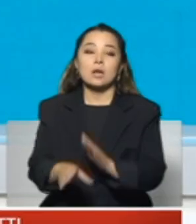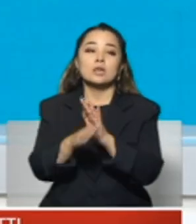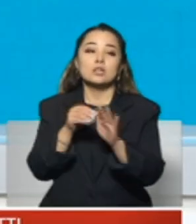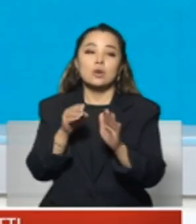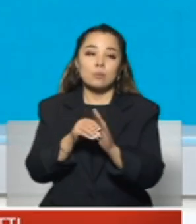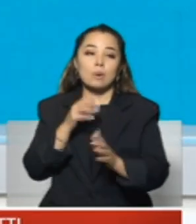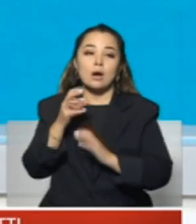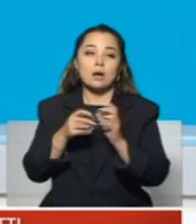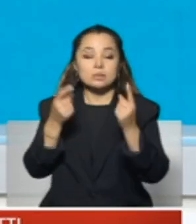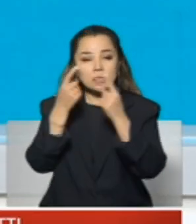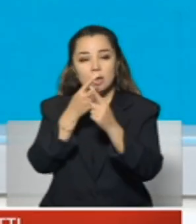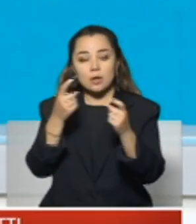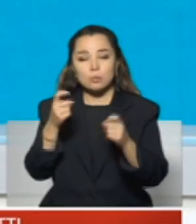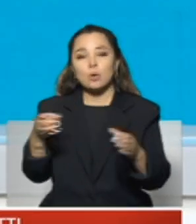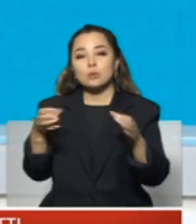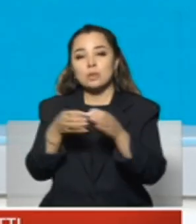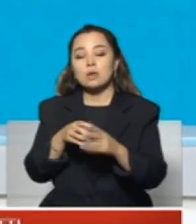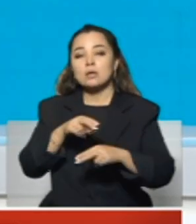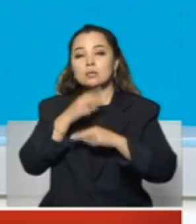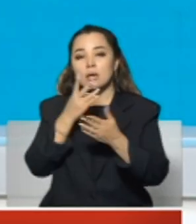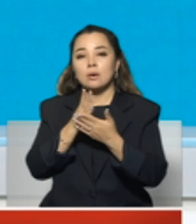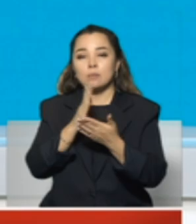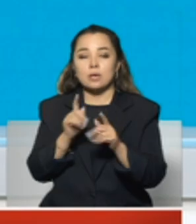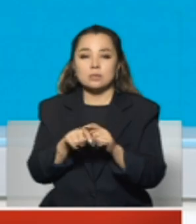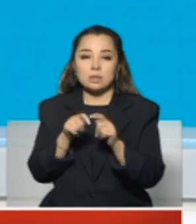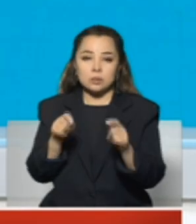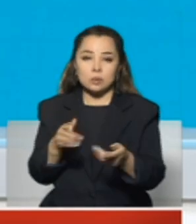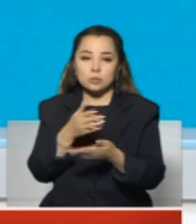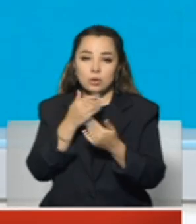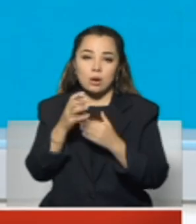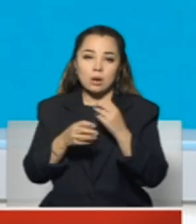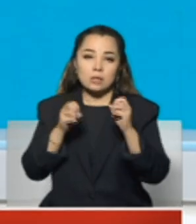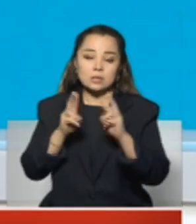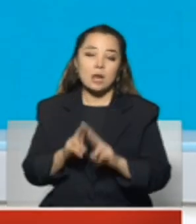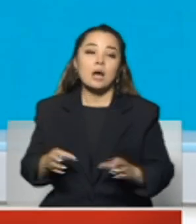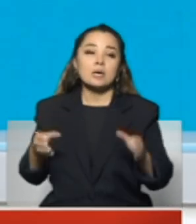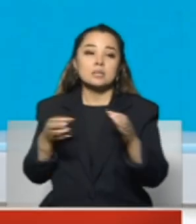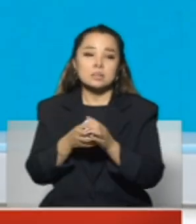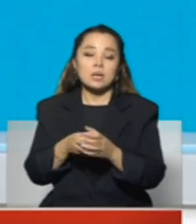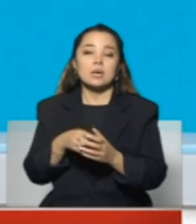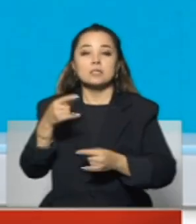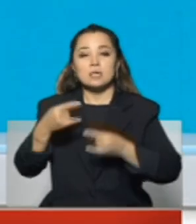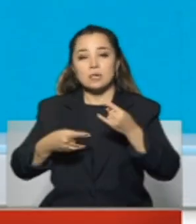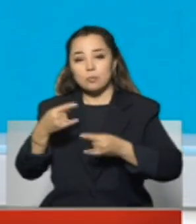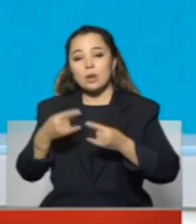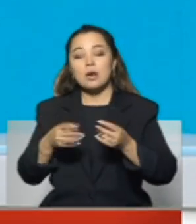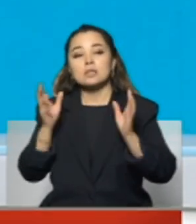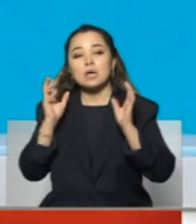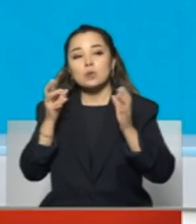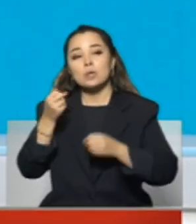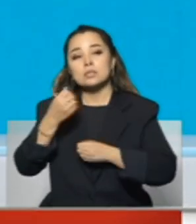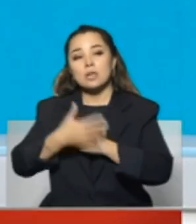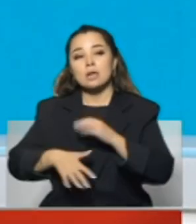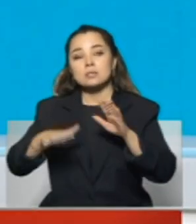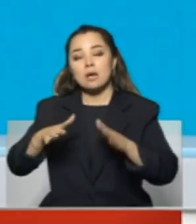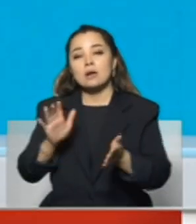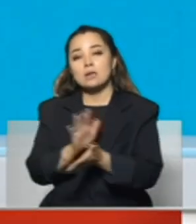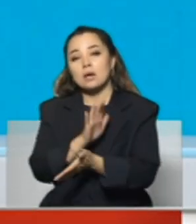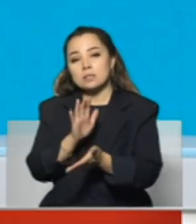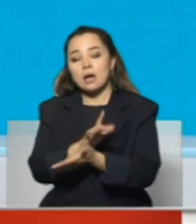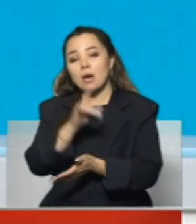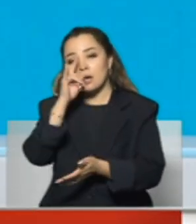Референдум әлем ақпарат құралдарының назарынан да тыс қалған жоқ. Халықаралық агенттіктер, телекомпаниялар мен радиостанциялар және